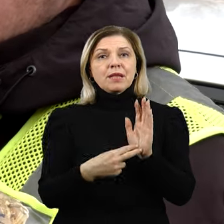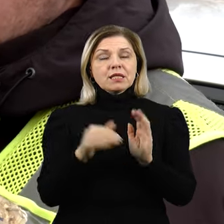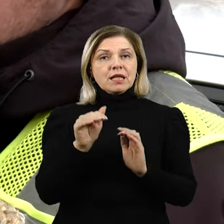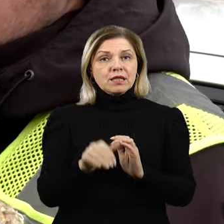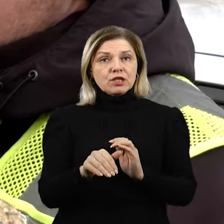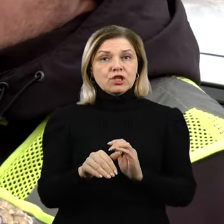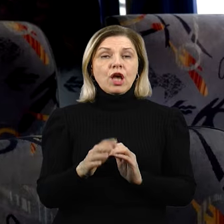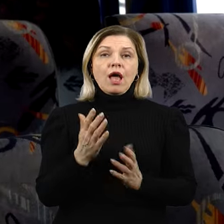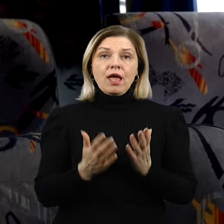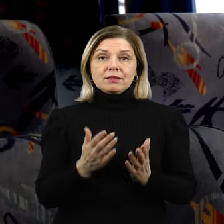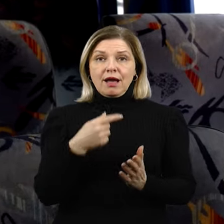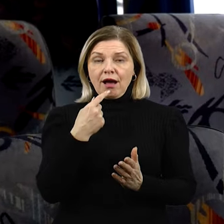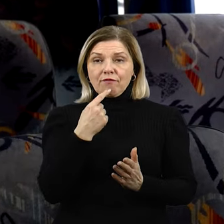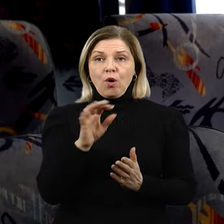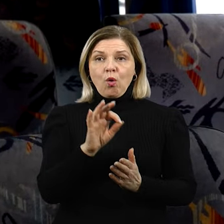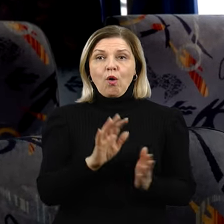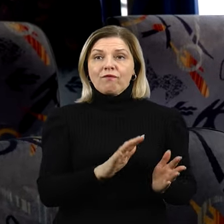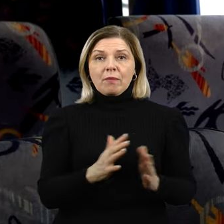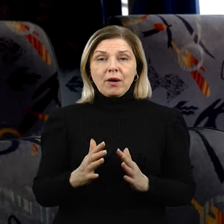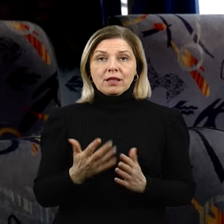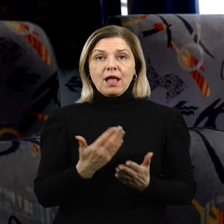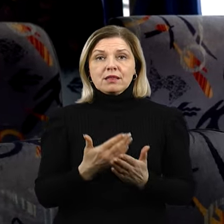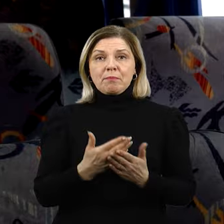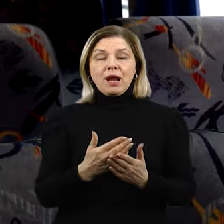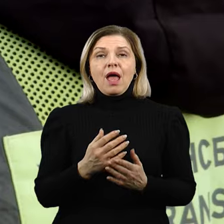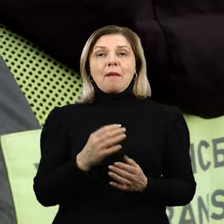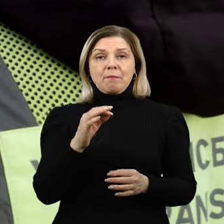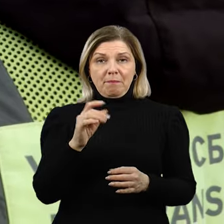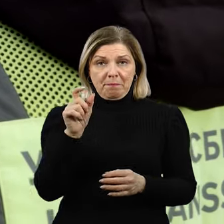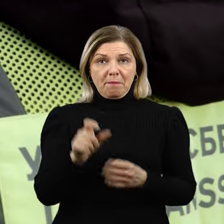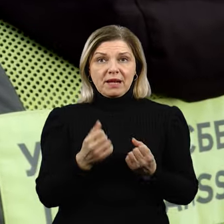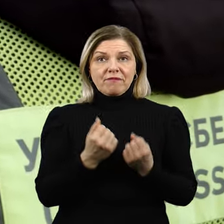про такі випадки, якщо не перевізник не виконує умови, не